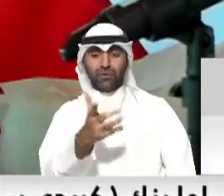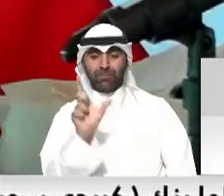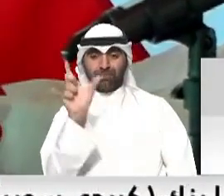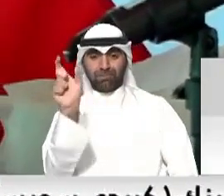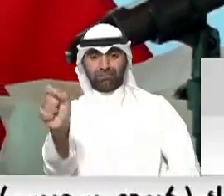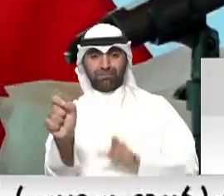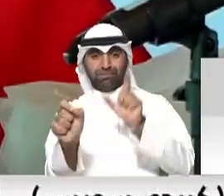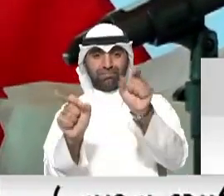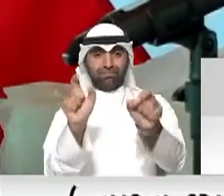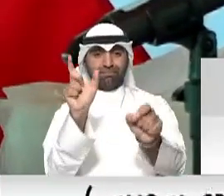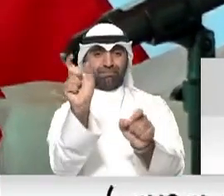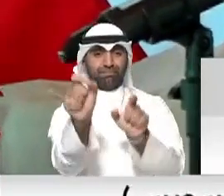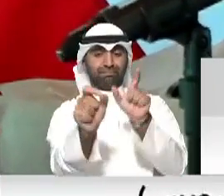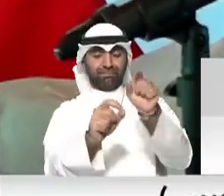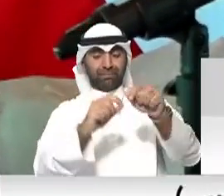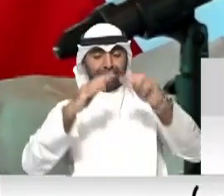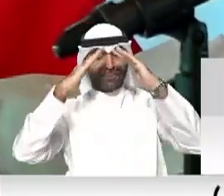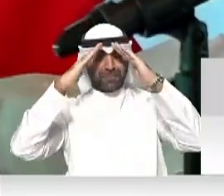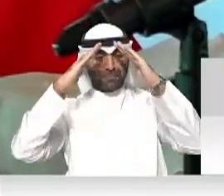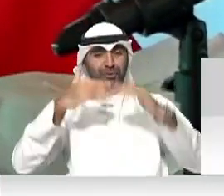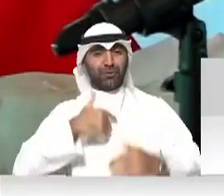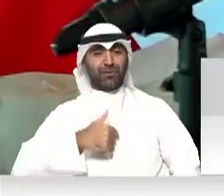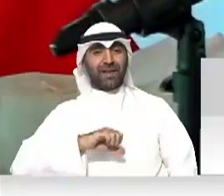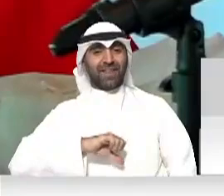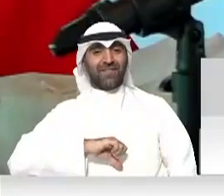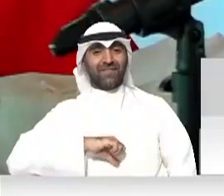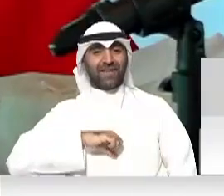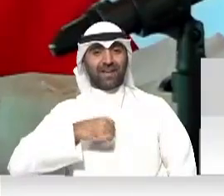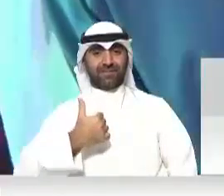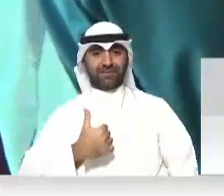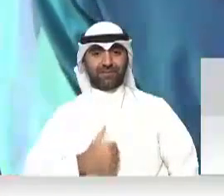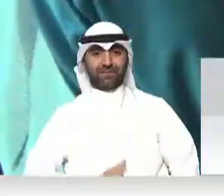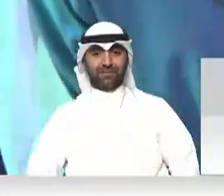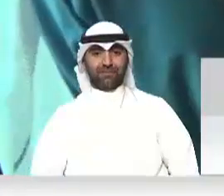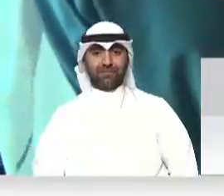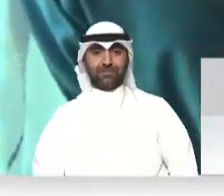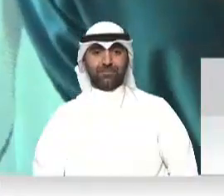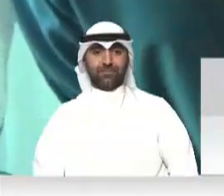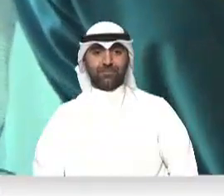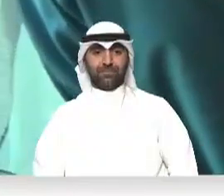قطاعات الأخرى في وزارة الداخلية.